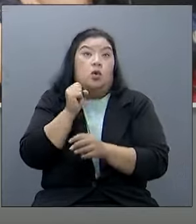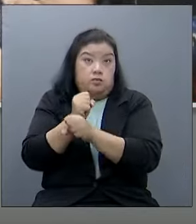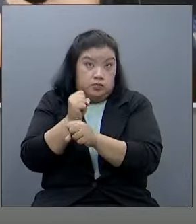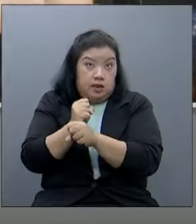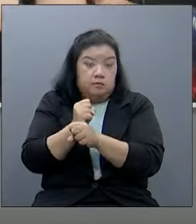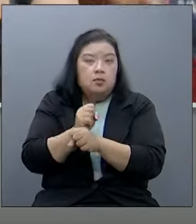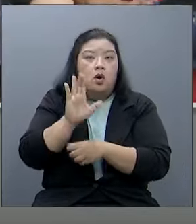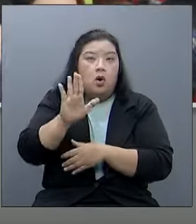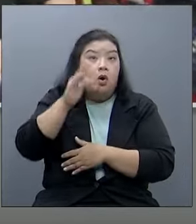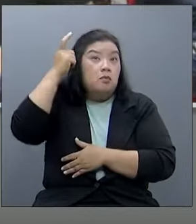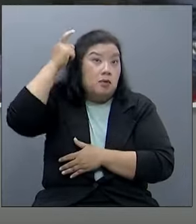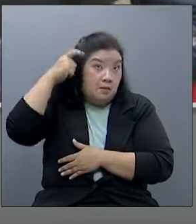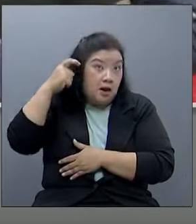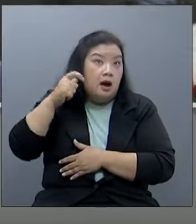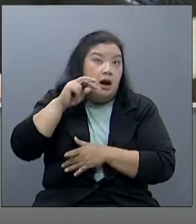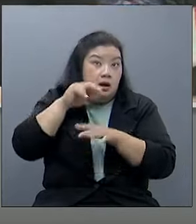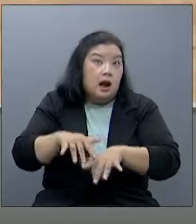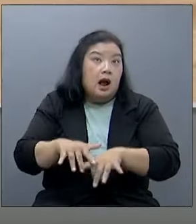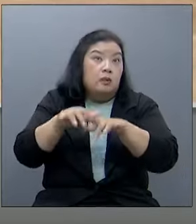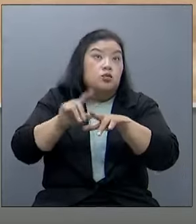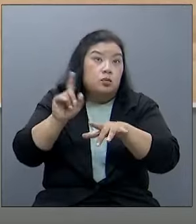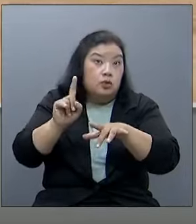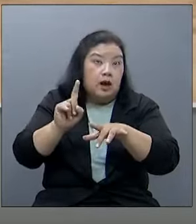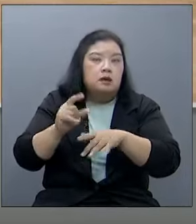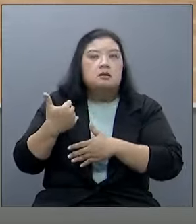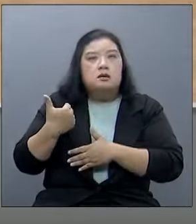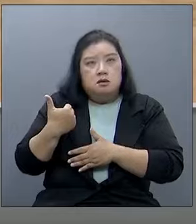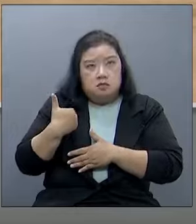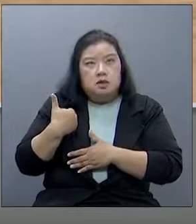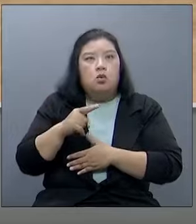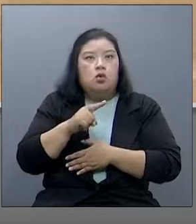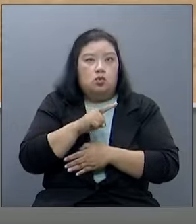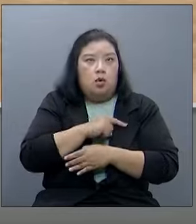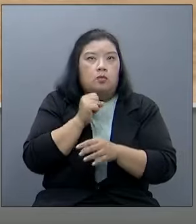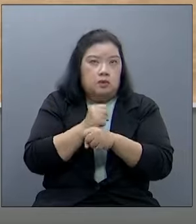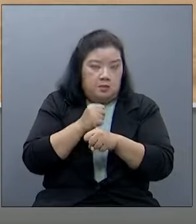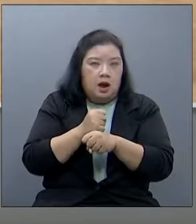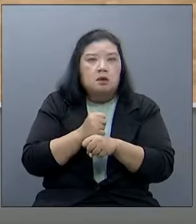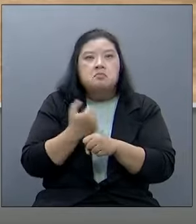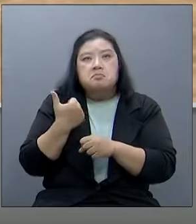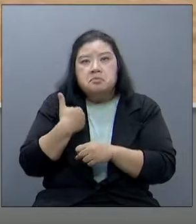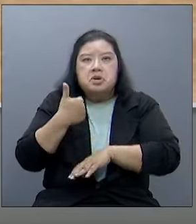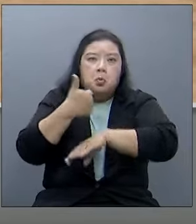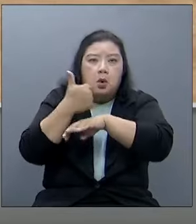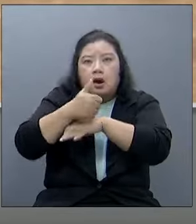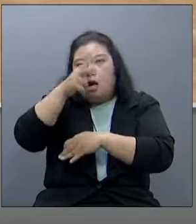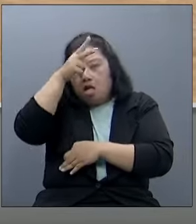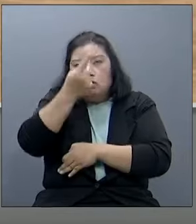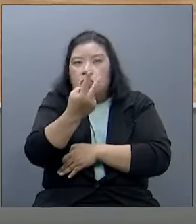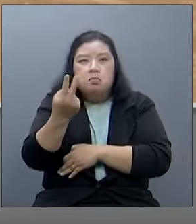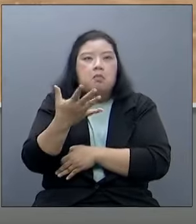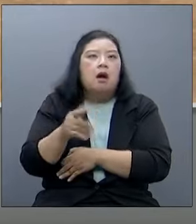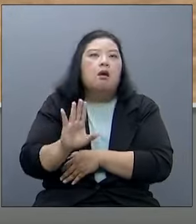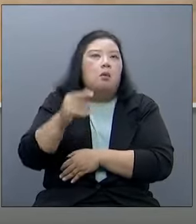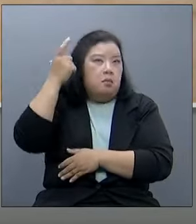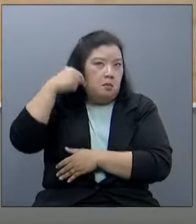มาเขาอยู่ได้ด้คนที่เข้ามาบริหารจัดการหายกลุ่มนะคะสภาพพ้ที่ต้นน้ำก็เปลี่ยนแปล